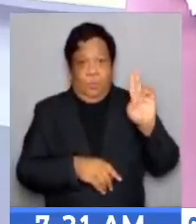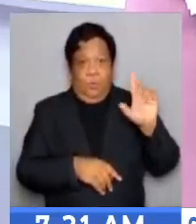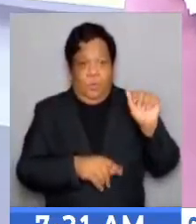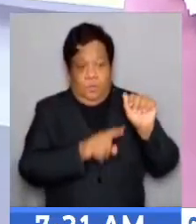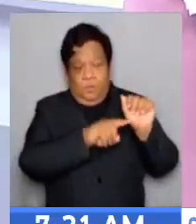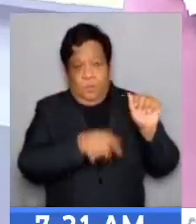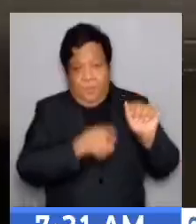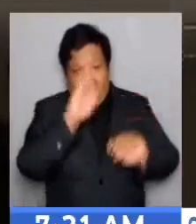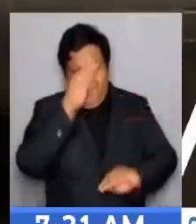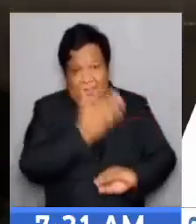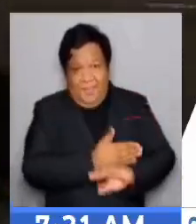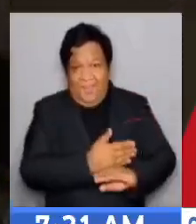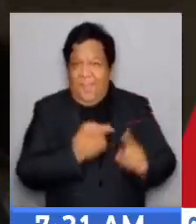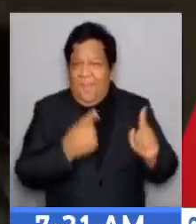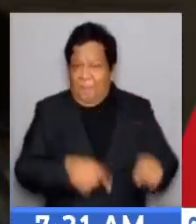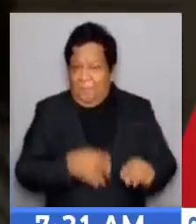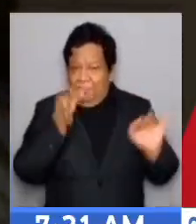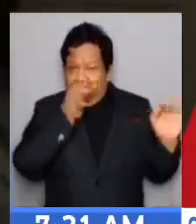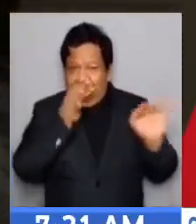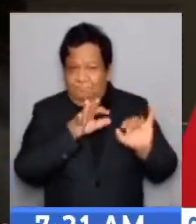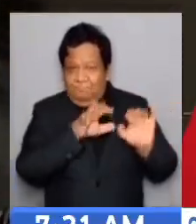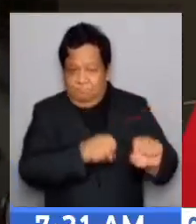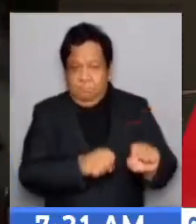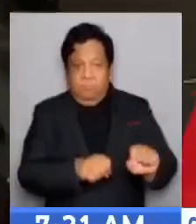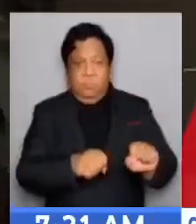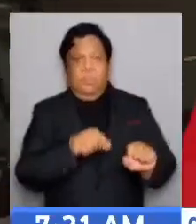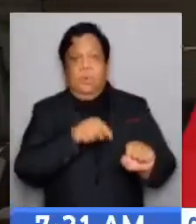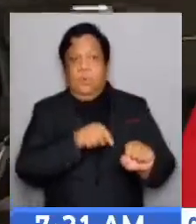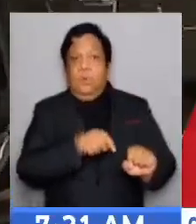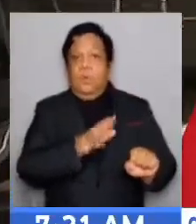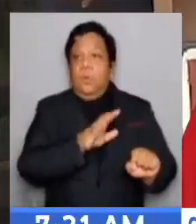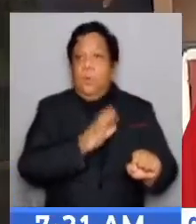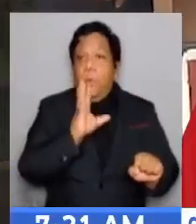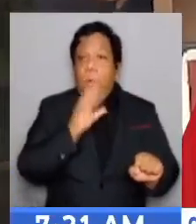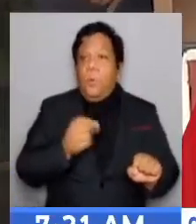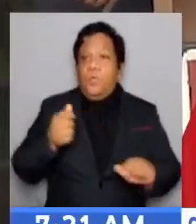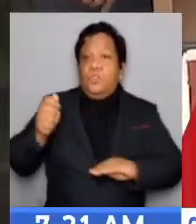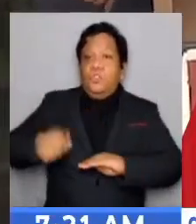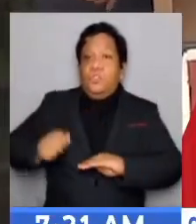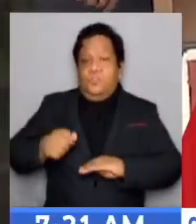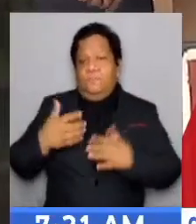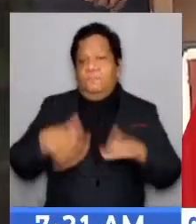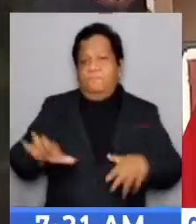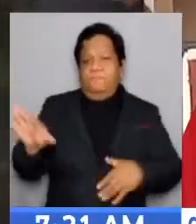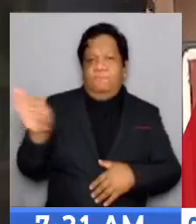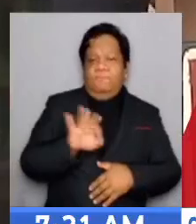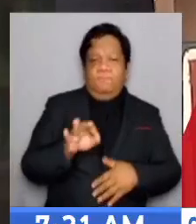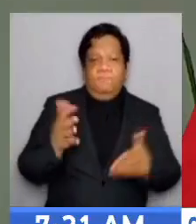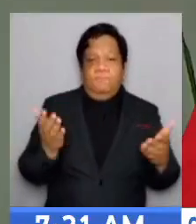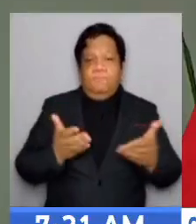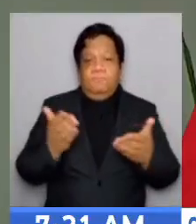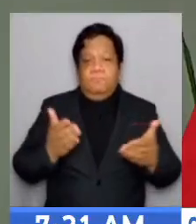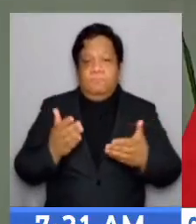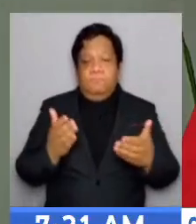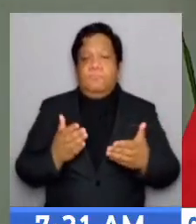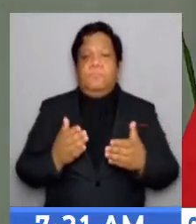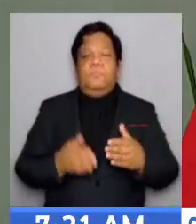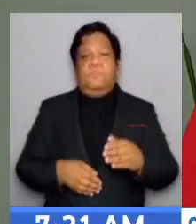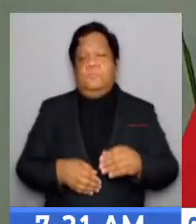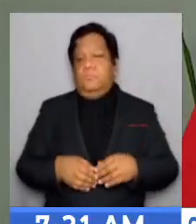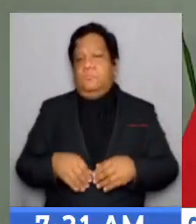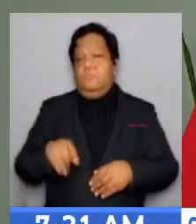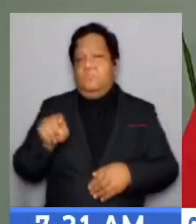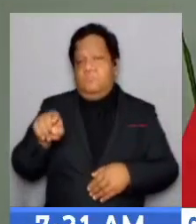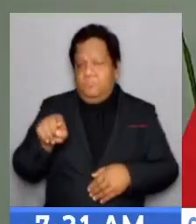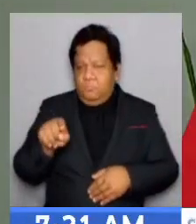III. Si Judge Ricardo Moldez II ng Las Piñas Regional Trial Court Branch 197 ang lilitis sa kaso.